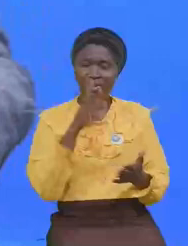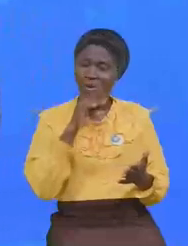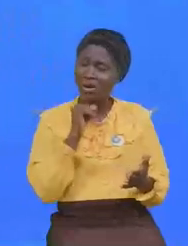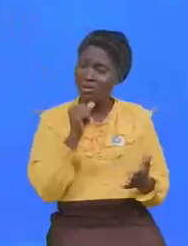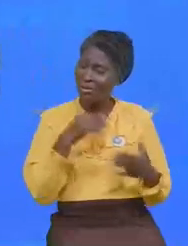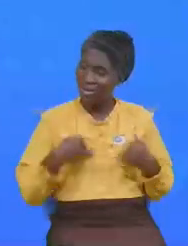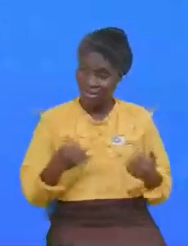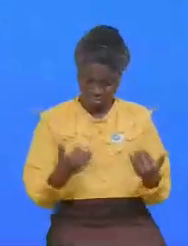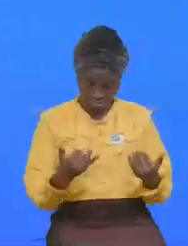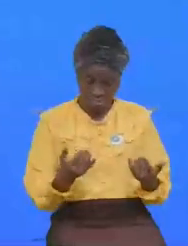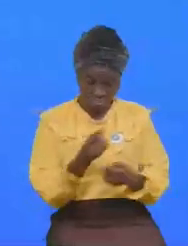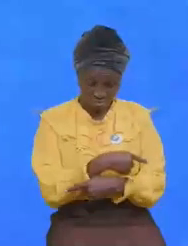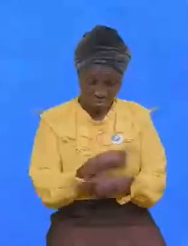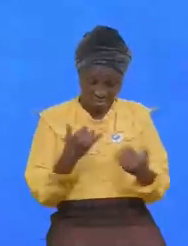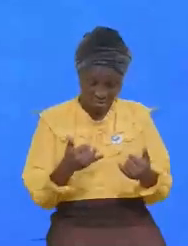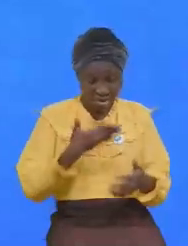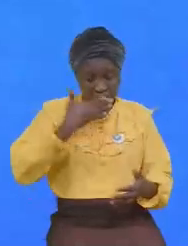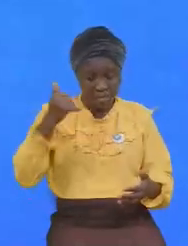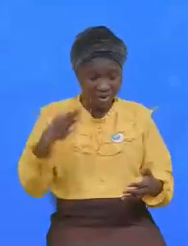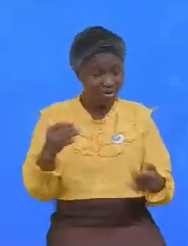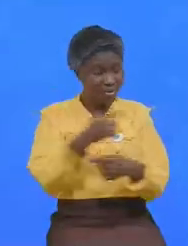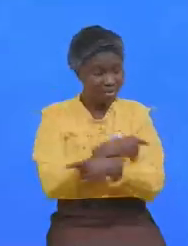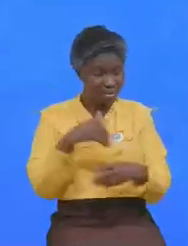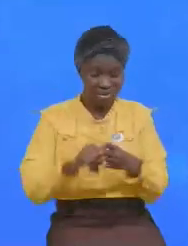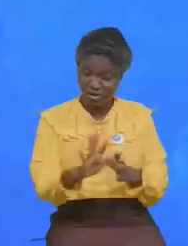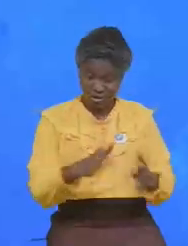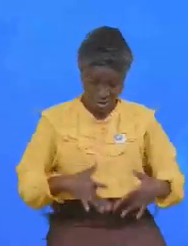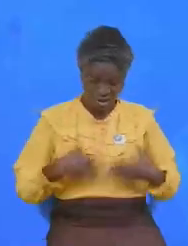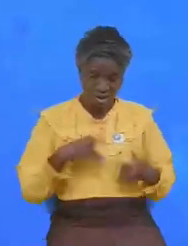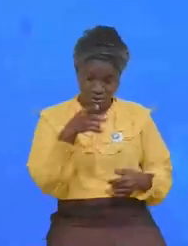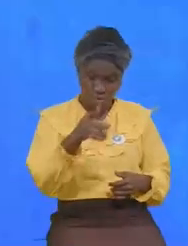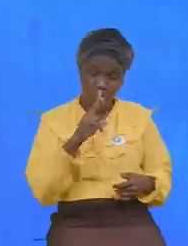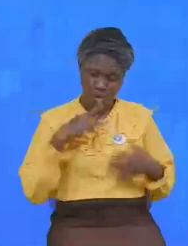de choses, vous n'êtes pas guéri. Ce jour, le jour